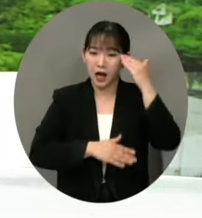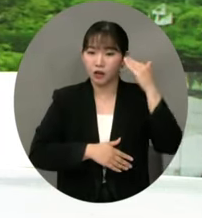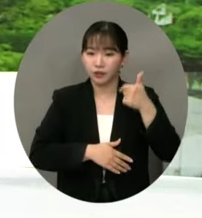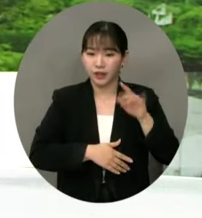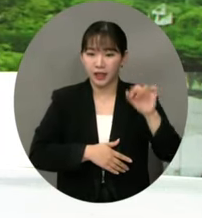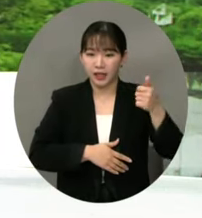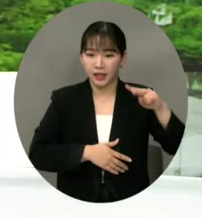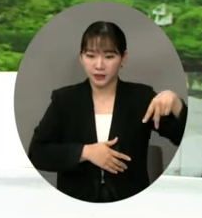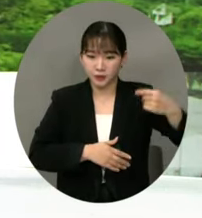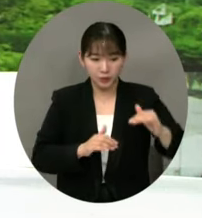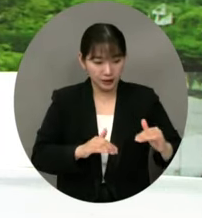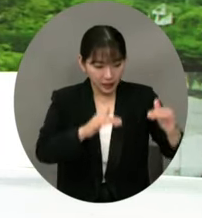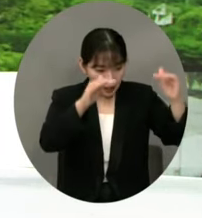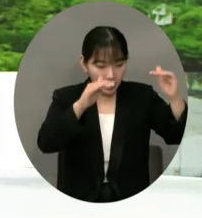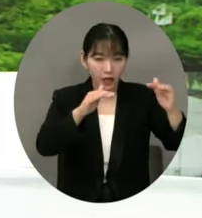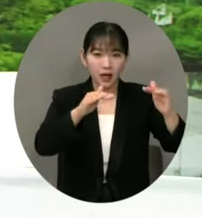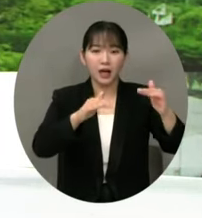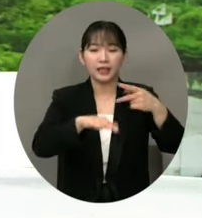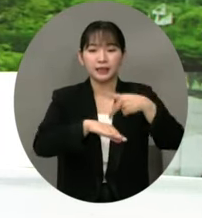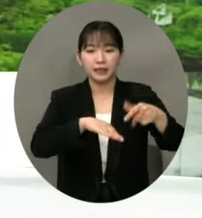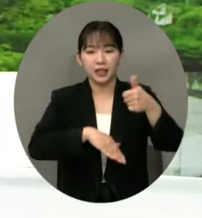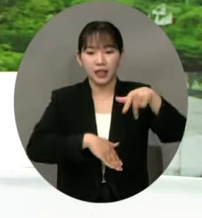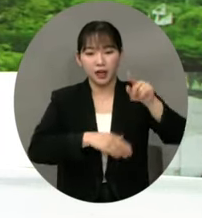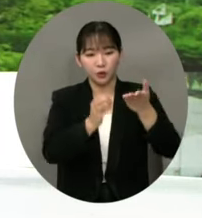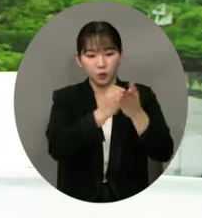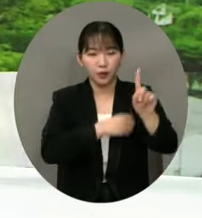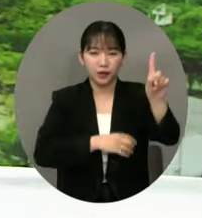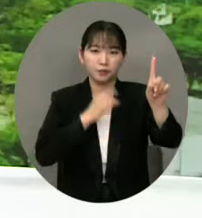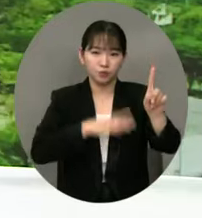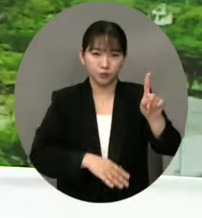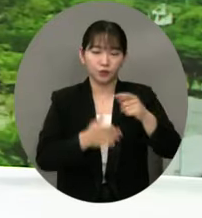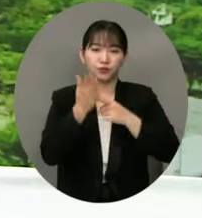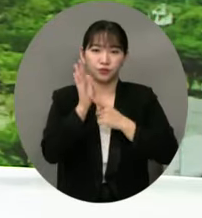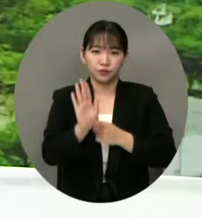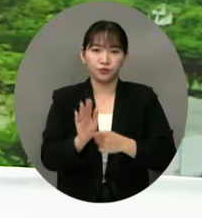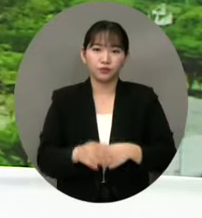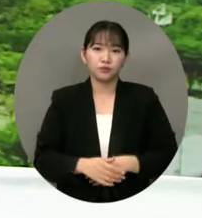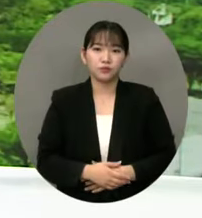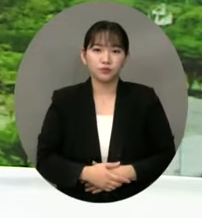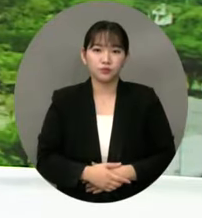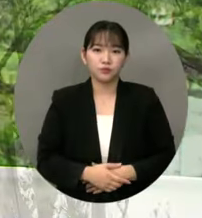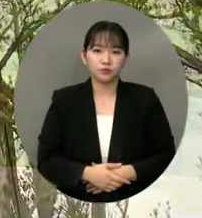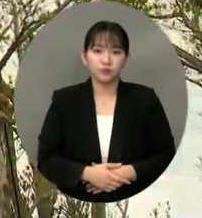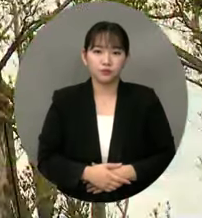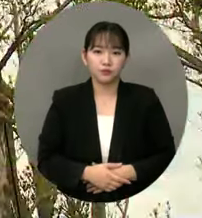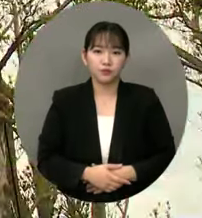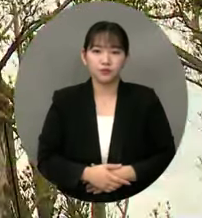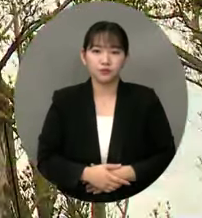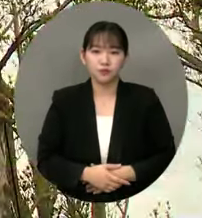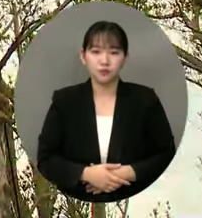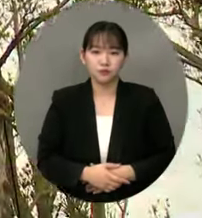자생지가 신안군 가거도가 유일한 것으로 알려지고 있습니다. 김윤 기자의 보도입니다.